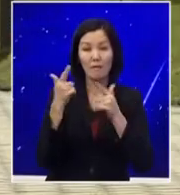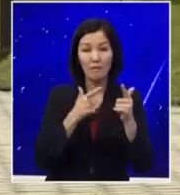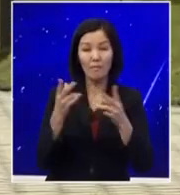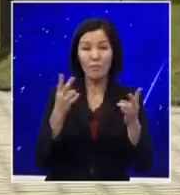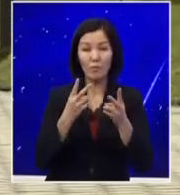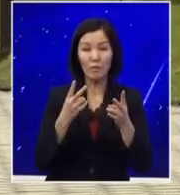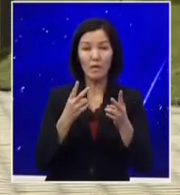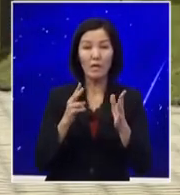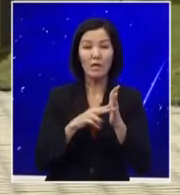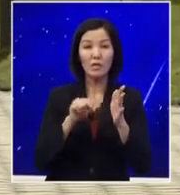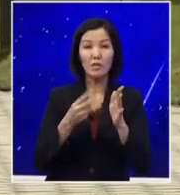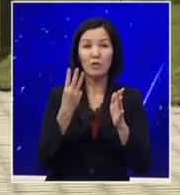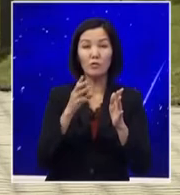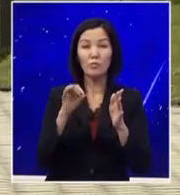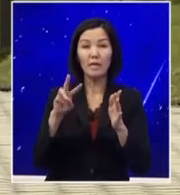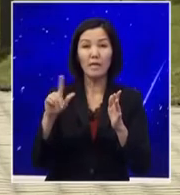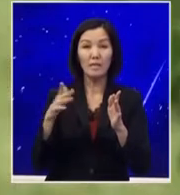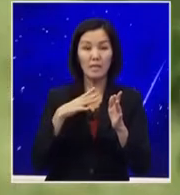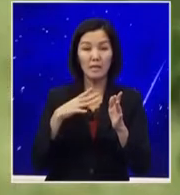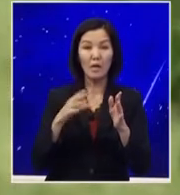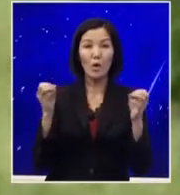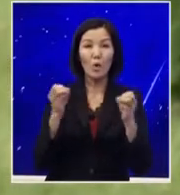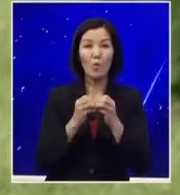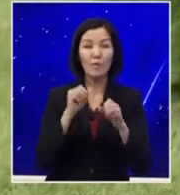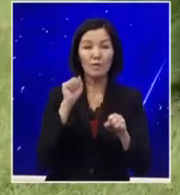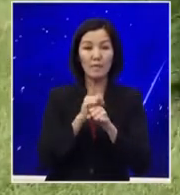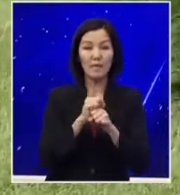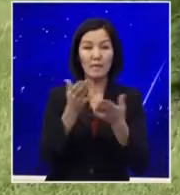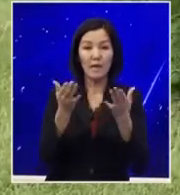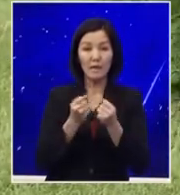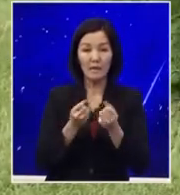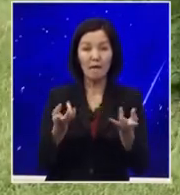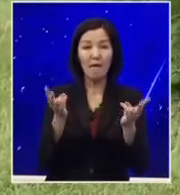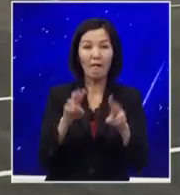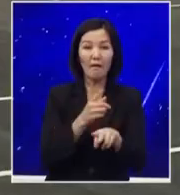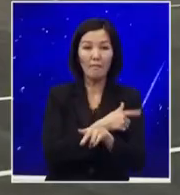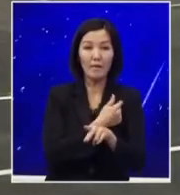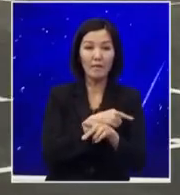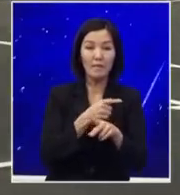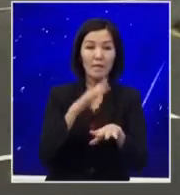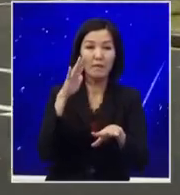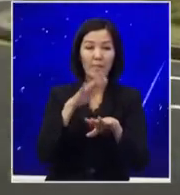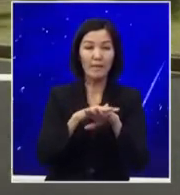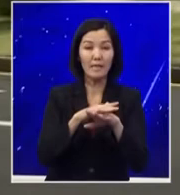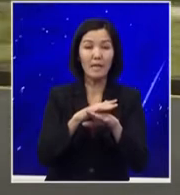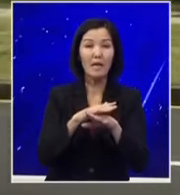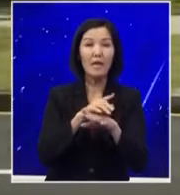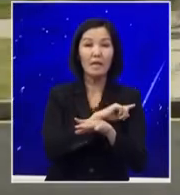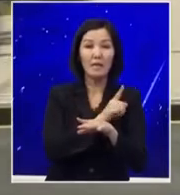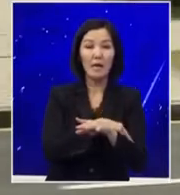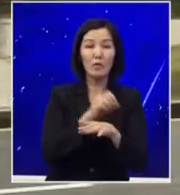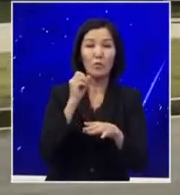7-де 3 миллиард тенге бөліпті. 10 оттегі станциясы алыныпты, қалғаны медициналық базаны нығайтуға